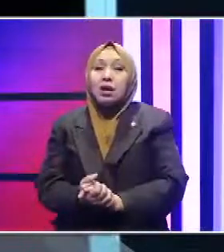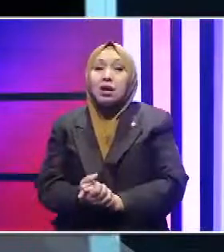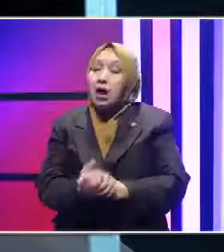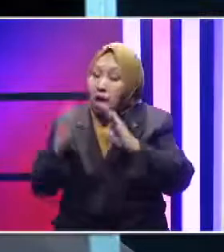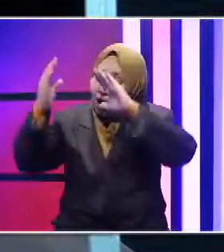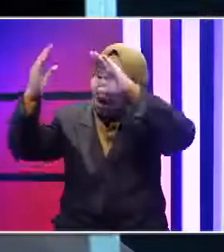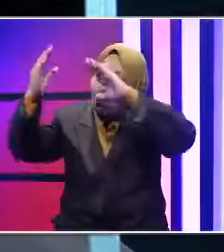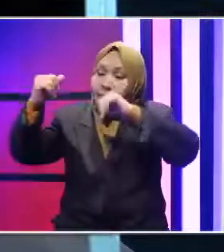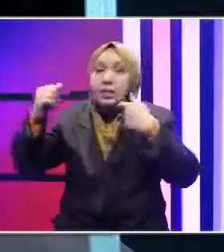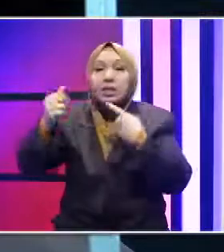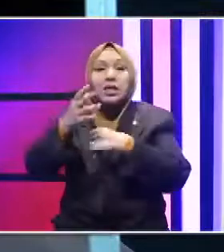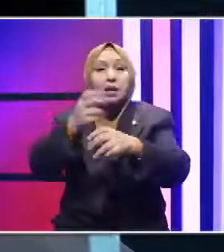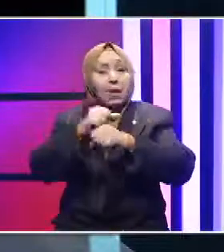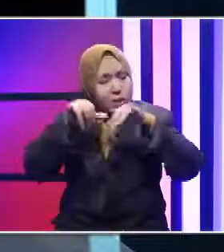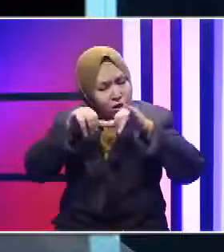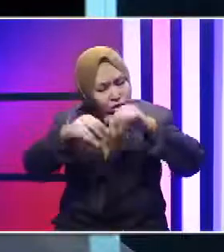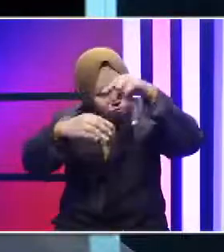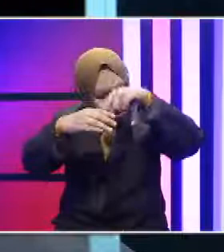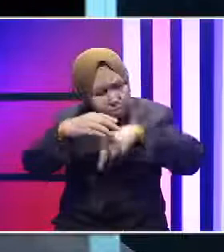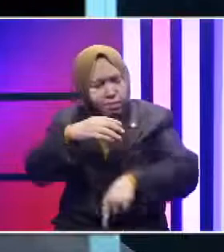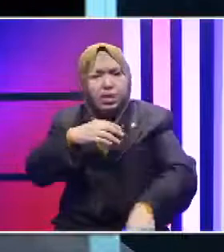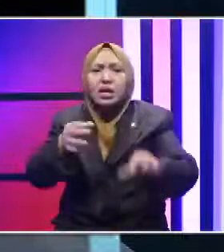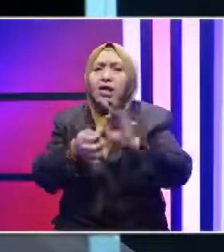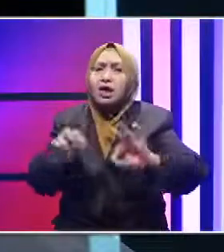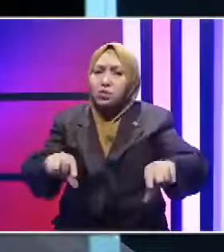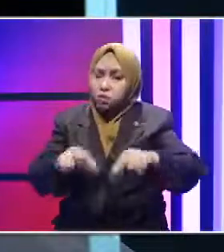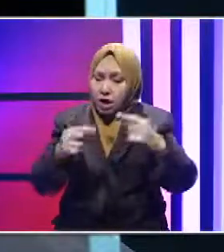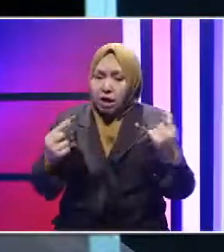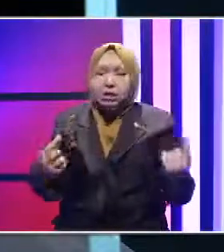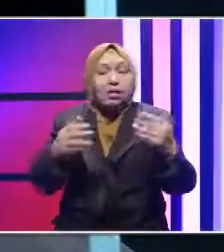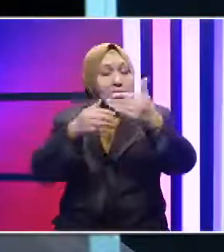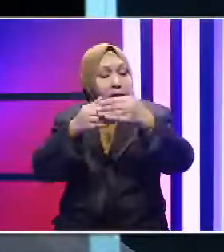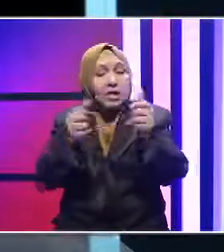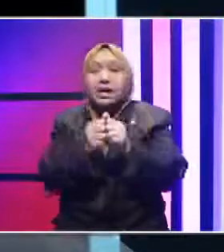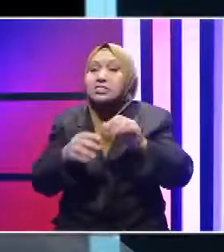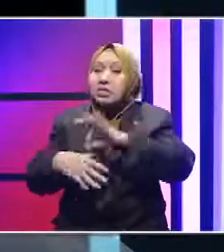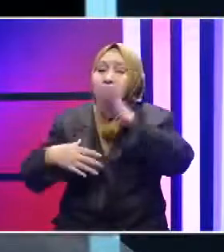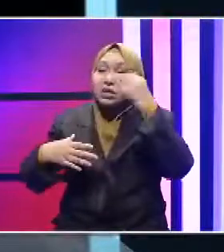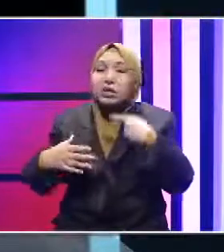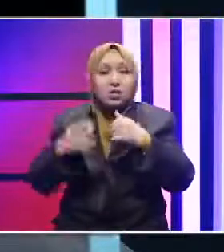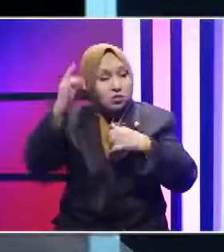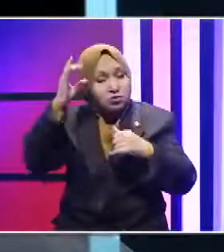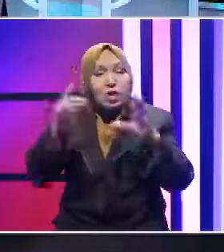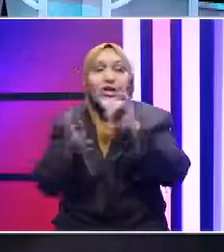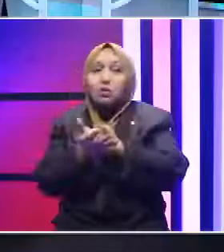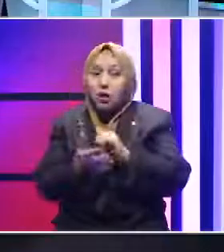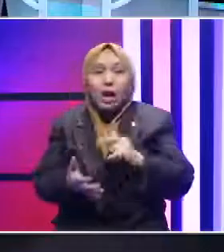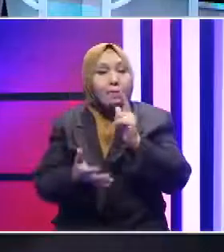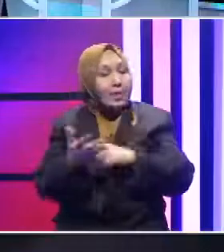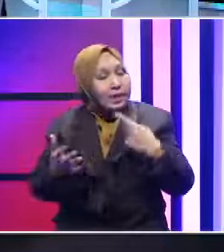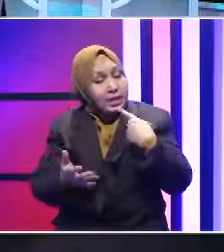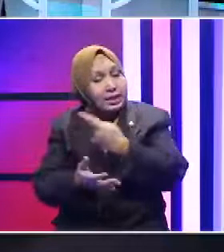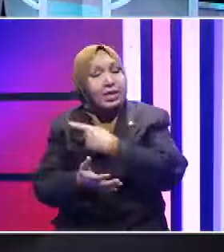Moga-moga kita dapat terus mendalami lagi ilmu Al-Quran, memerdekakan jiwa kita. Subhanallah. InsyaAllah. Dan itulah juga apa yang kita